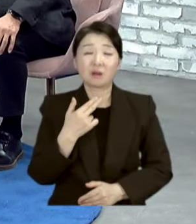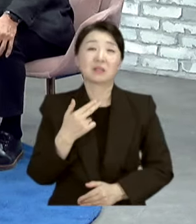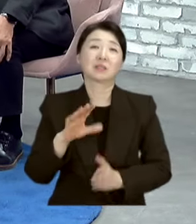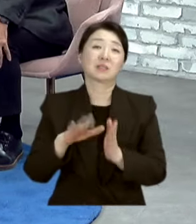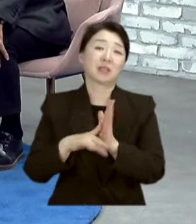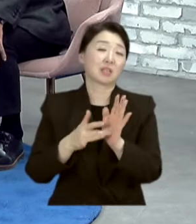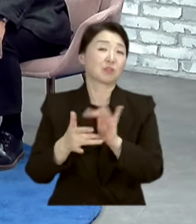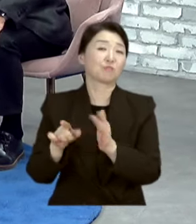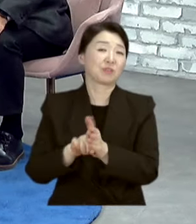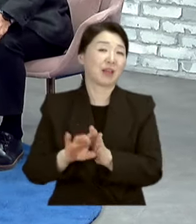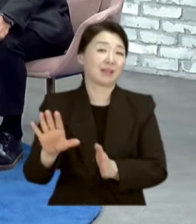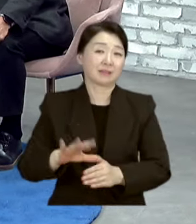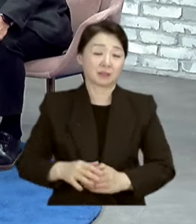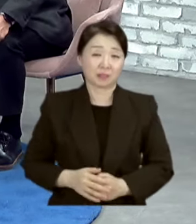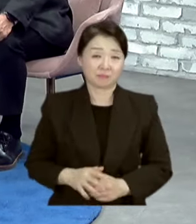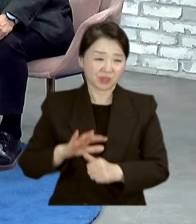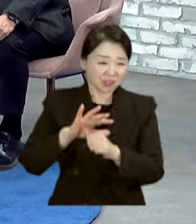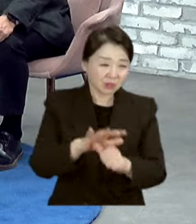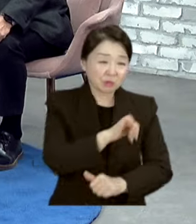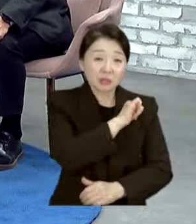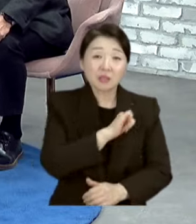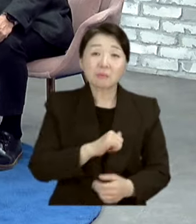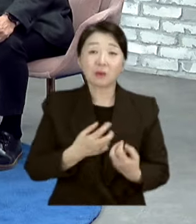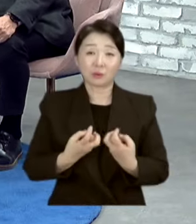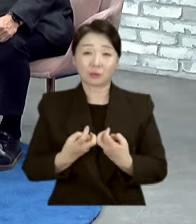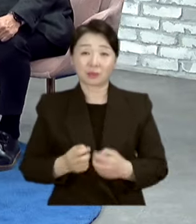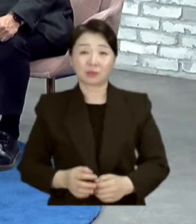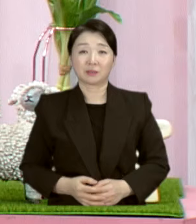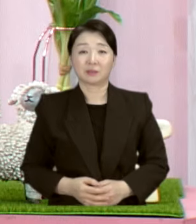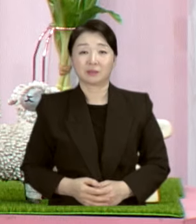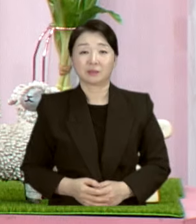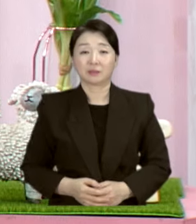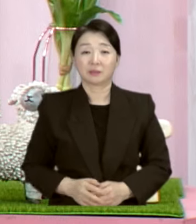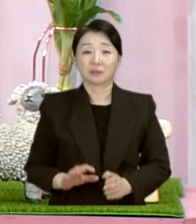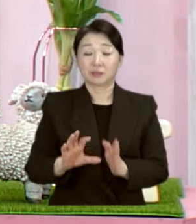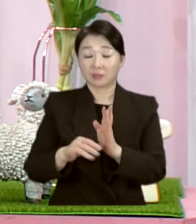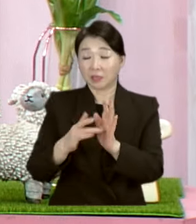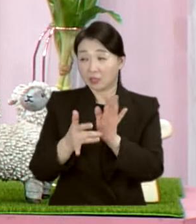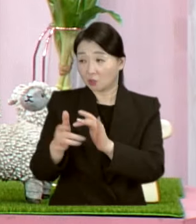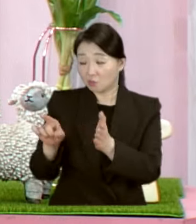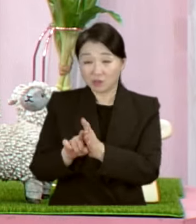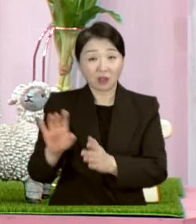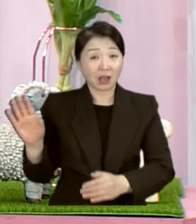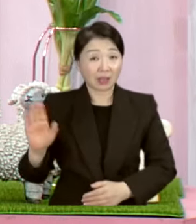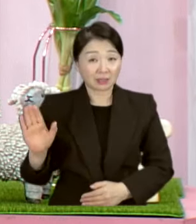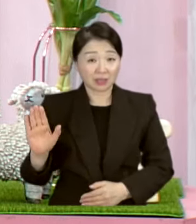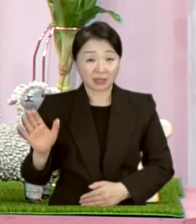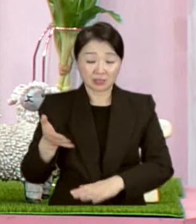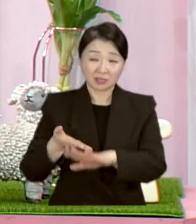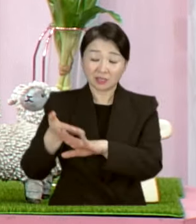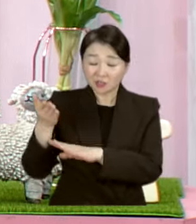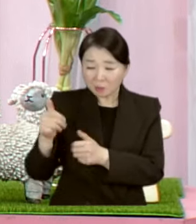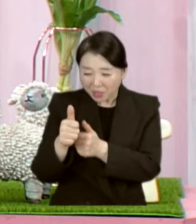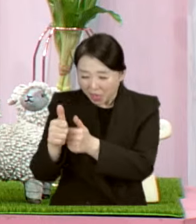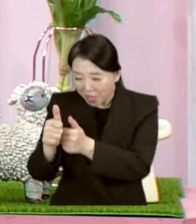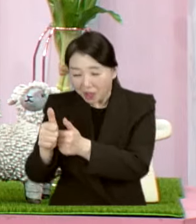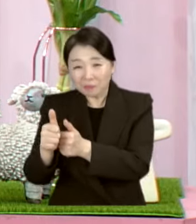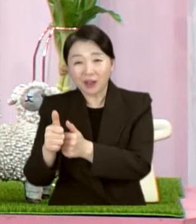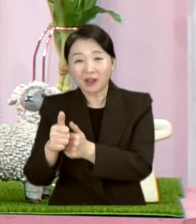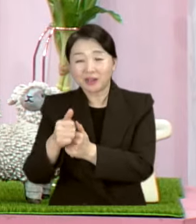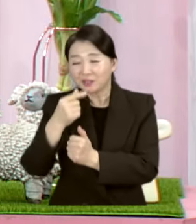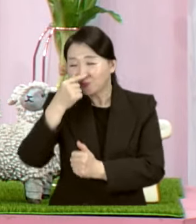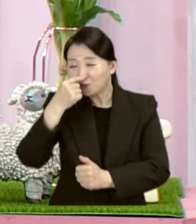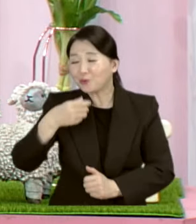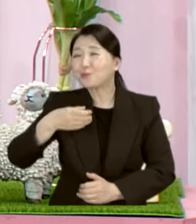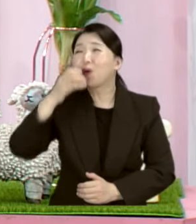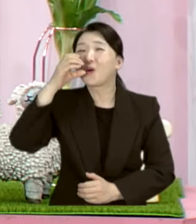믿고. 그럼 어떻게 그 슬럼프를 버텼어요, 그때는? 그때는 예수님을 안 믿으니까 그냥 선배들 쫓아다니면서